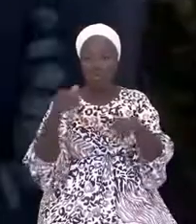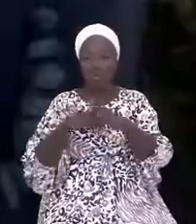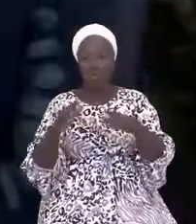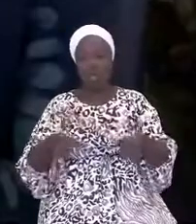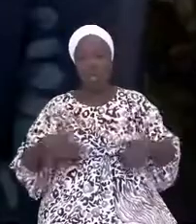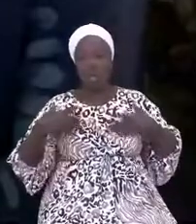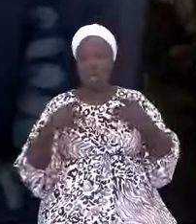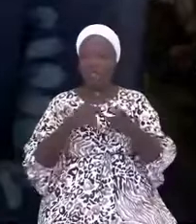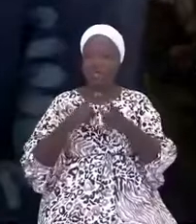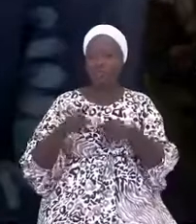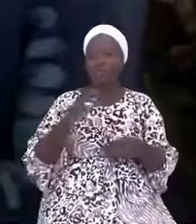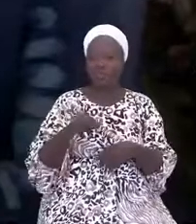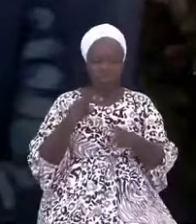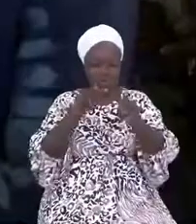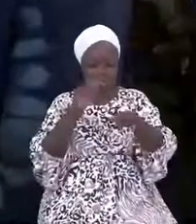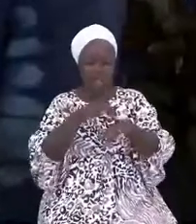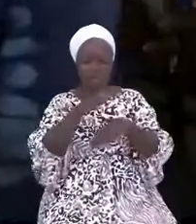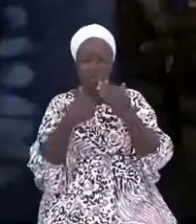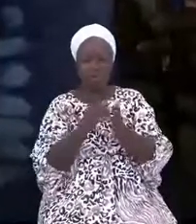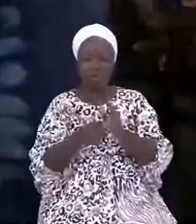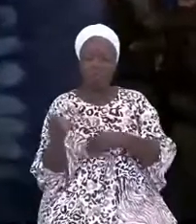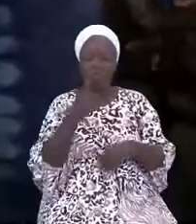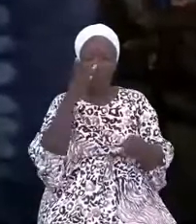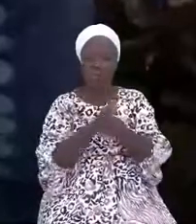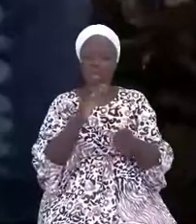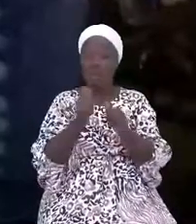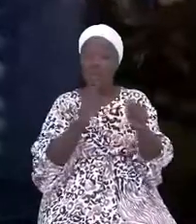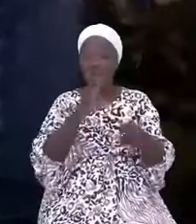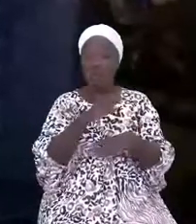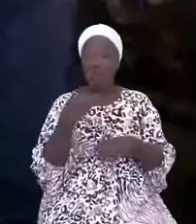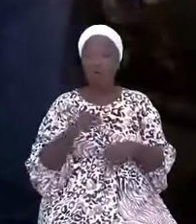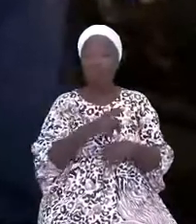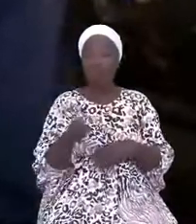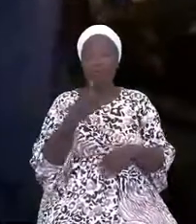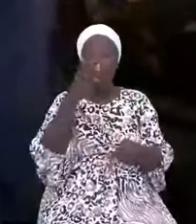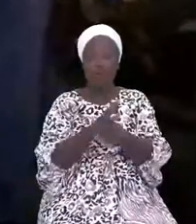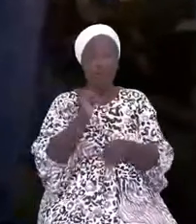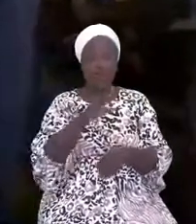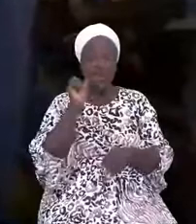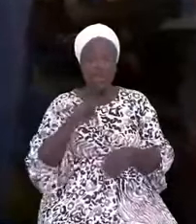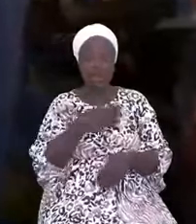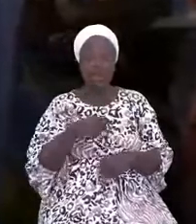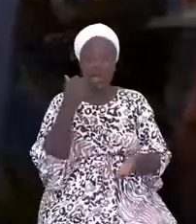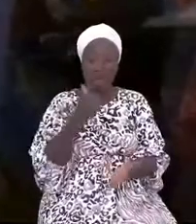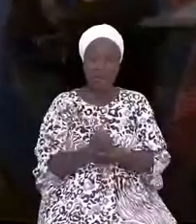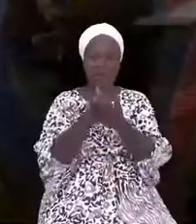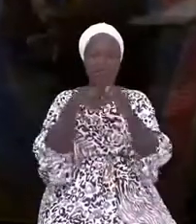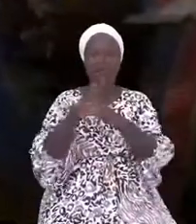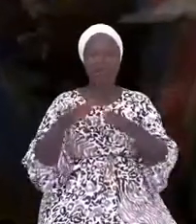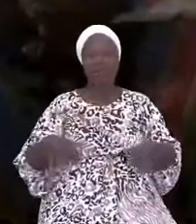considère simplement ses promesses et chacune de ces promesses seront oui et amen dans ta vie au nord de